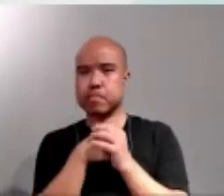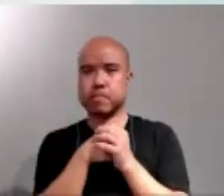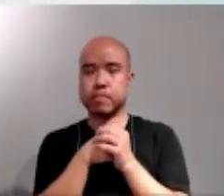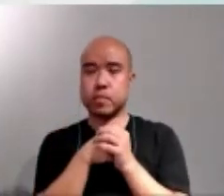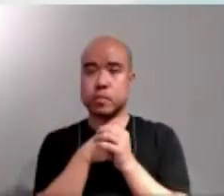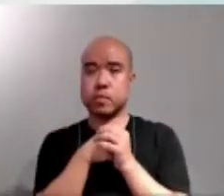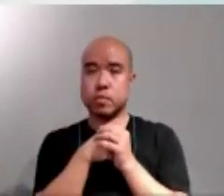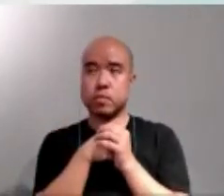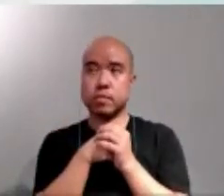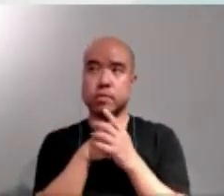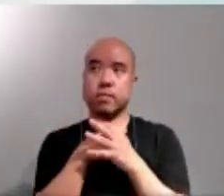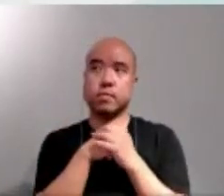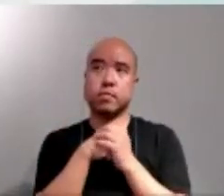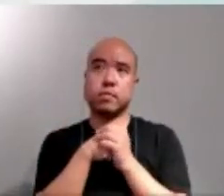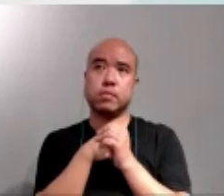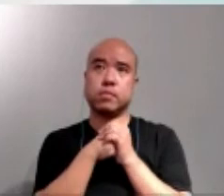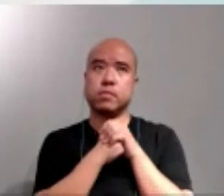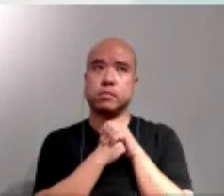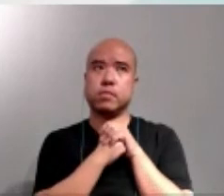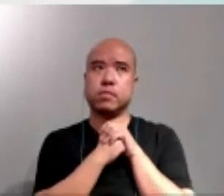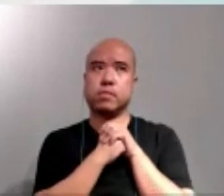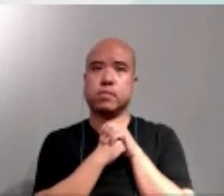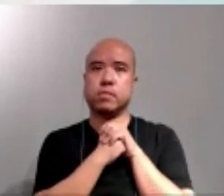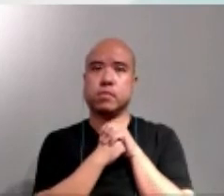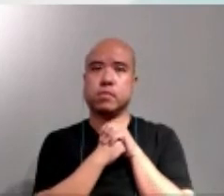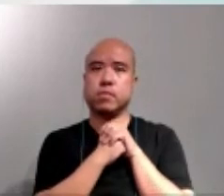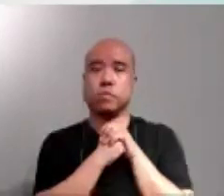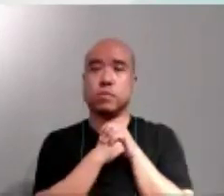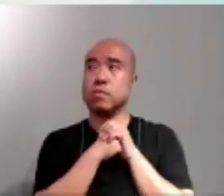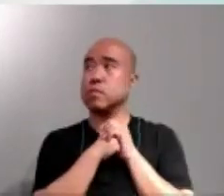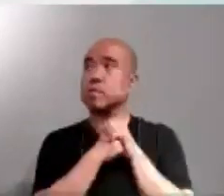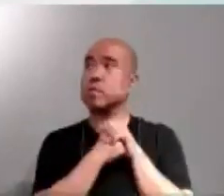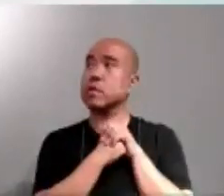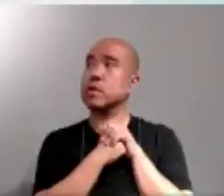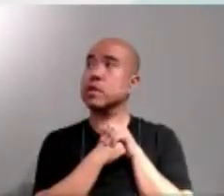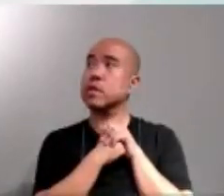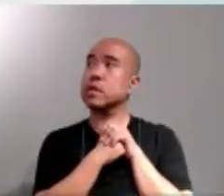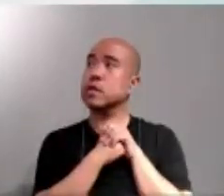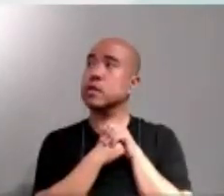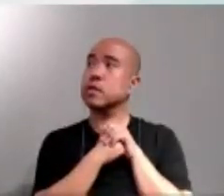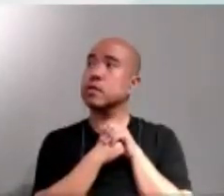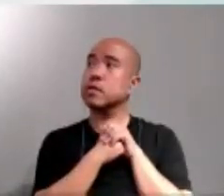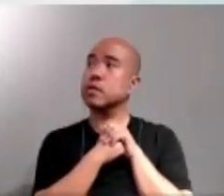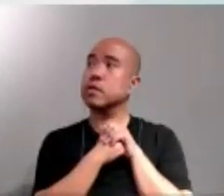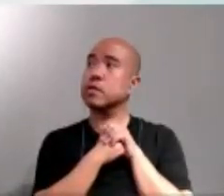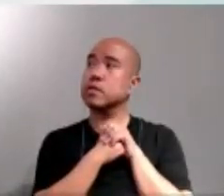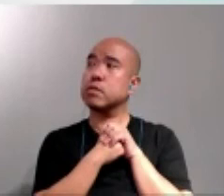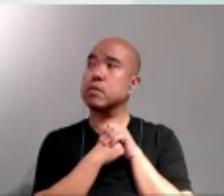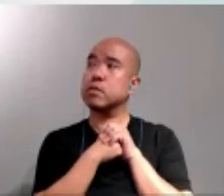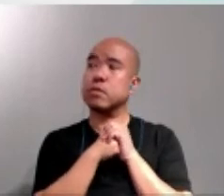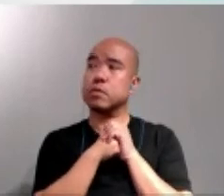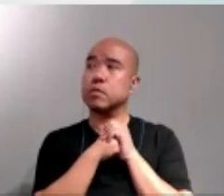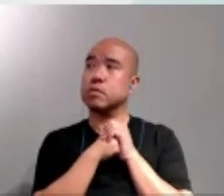望这个美好的一个将来的。哎，幅画呢应该差不多搞定了。好啊，投多十秒，好啊，